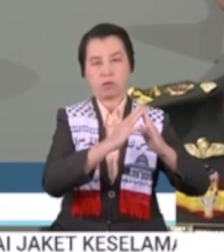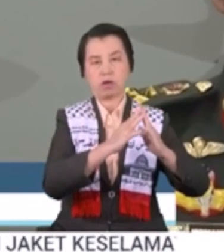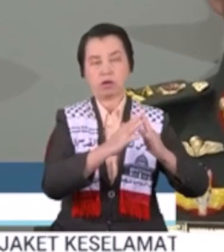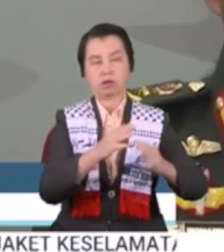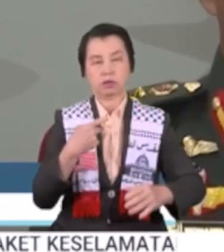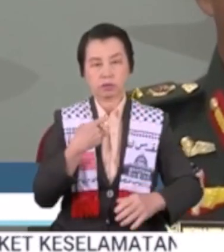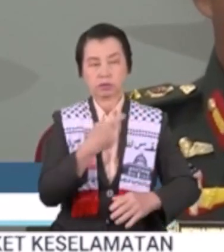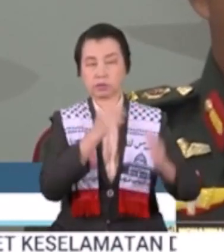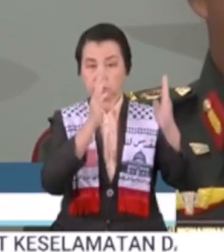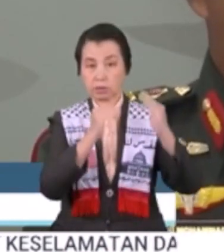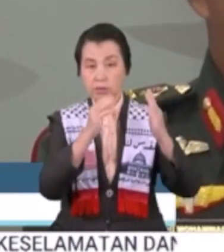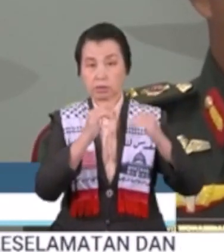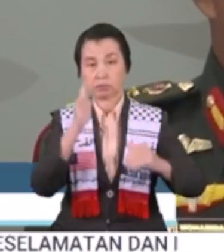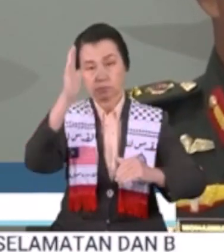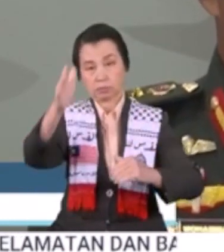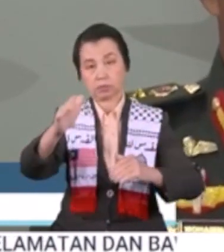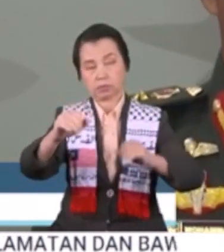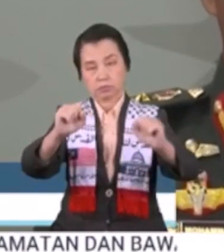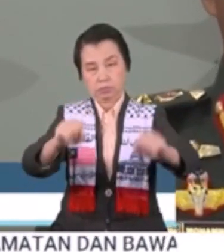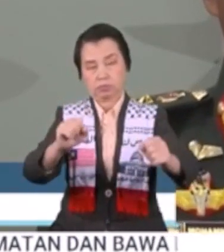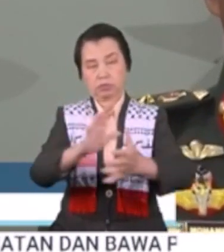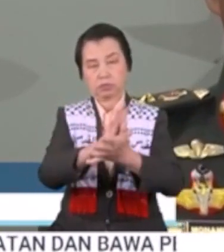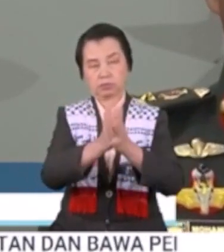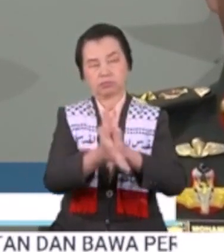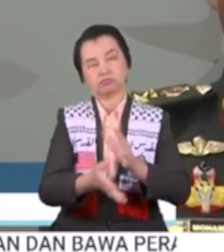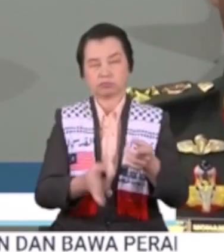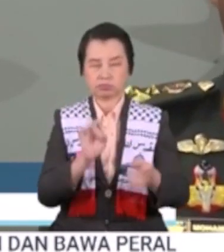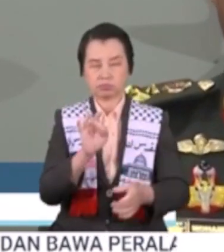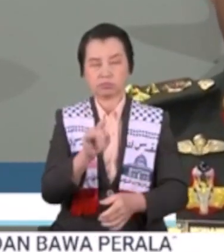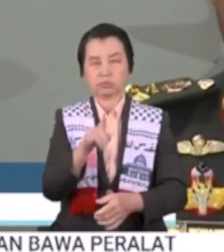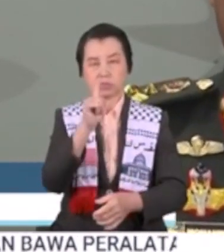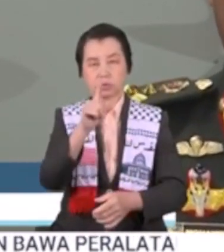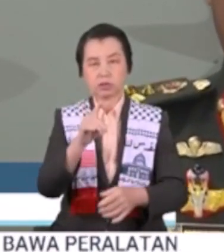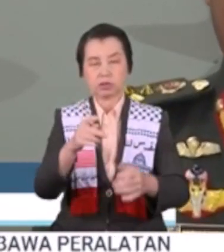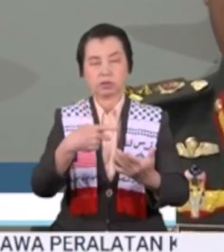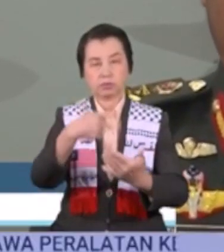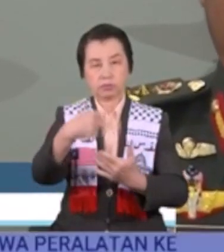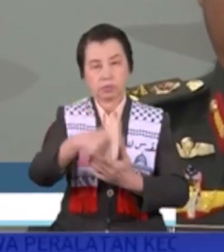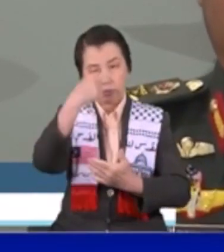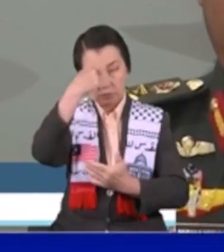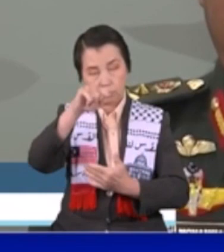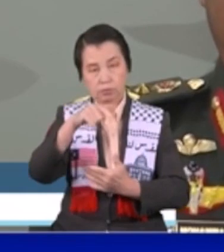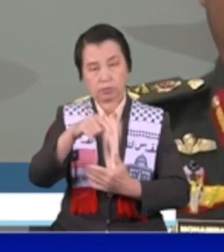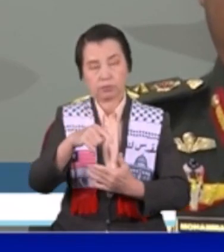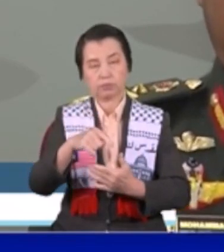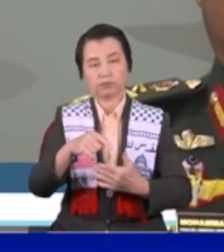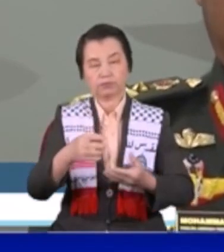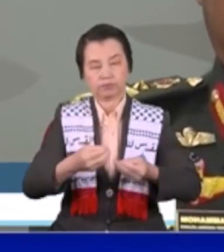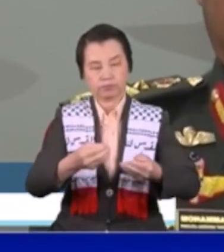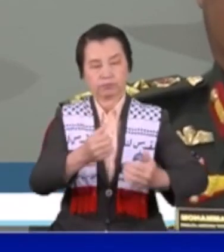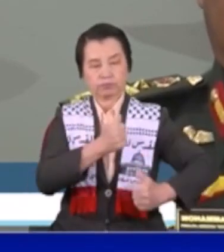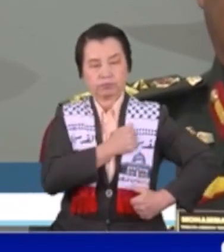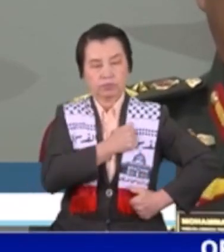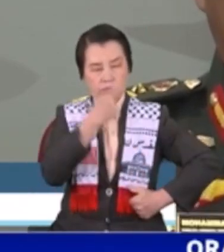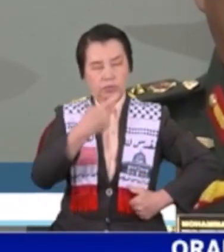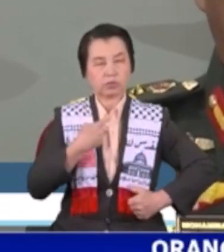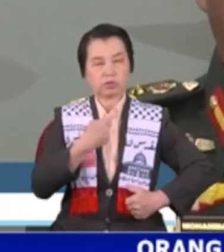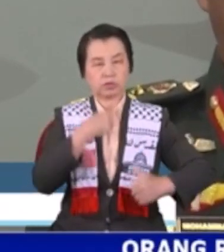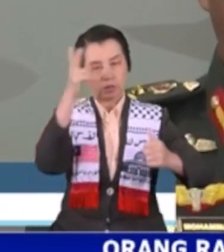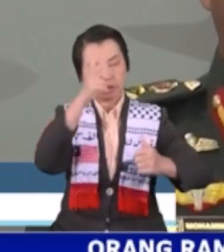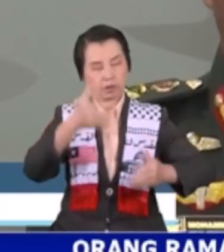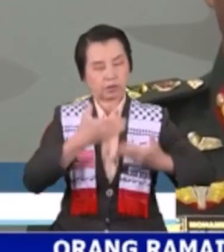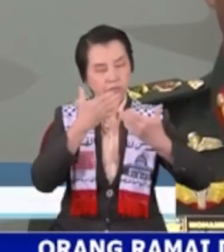berharap ini akan dapat menjadi sebagai suatu wadah kepada anggota untuk kita membalas jasa